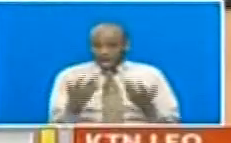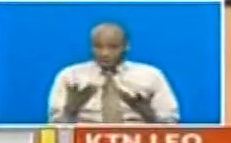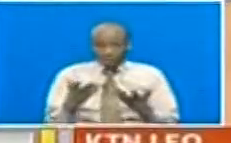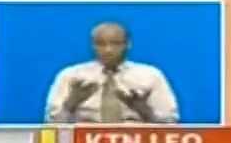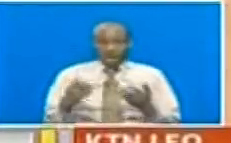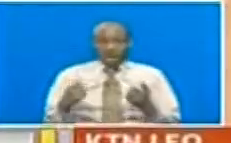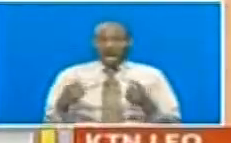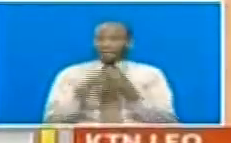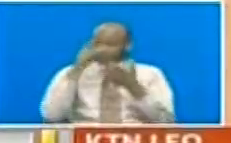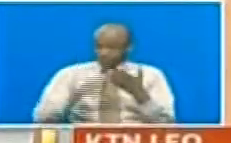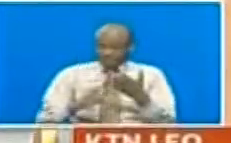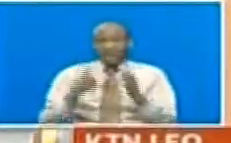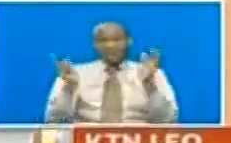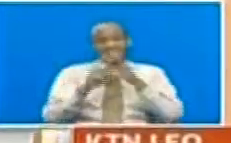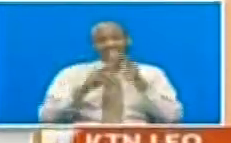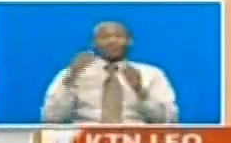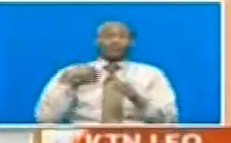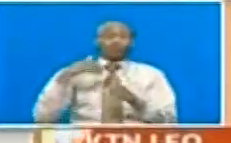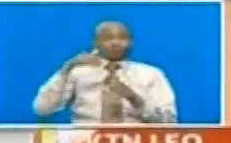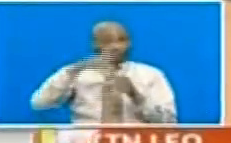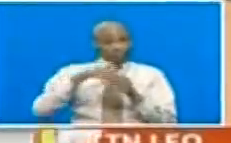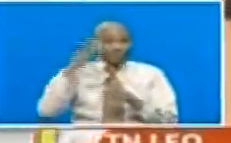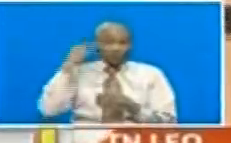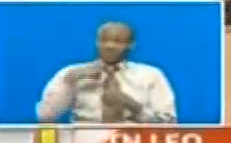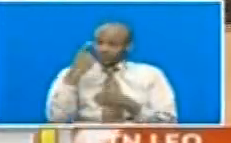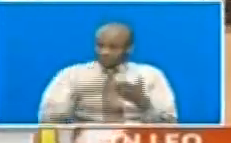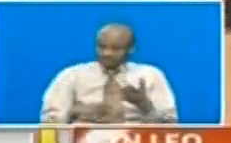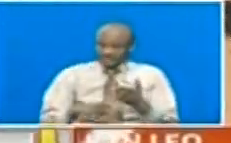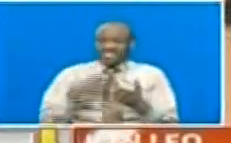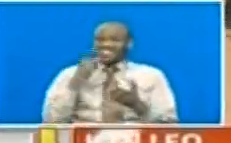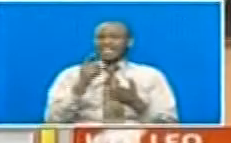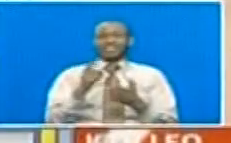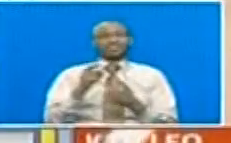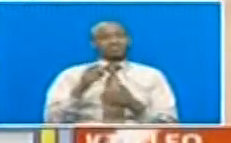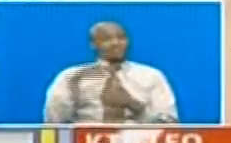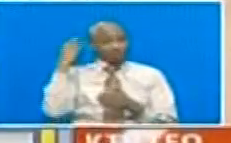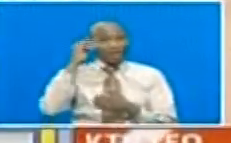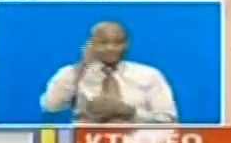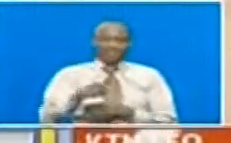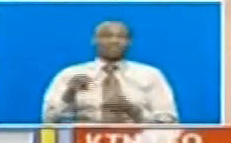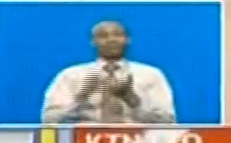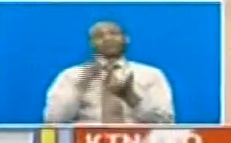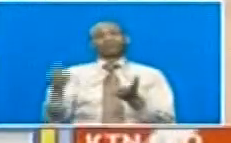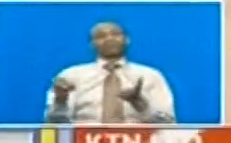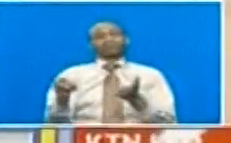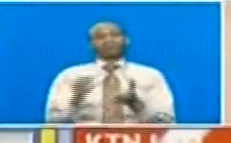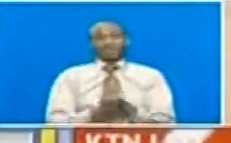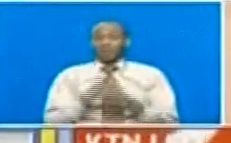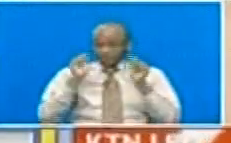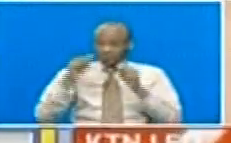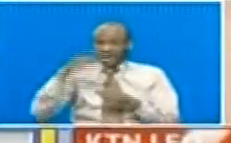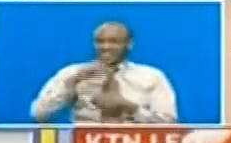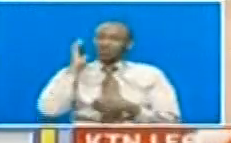kufuatia waziri wa usalama Joseph Kaisteria ambaye aliweza kuwa mbunge wao kwa eneo hili. Tutazidi kukupasha habari na